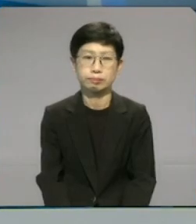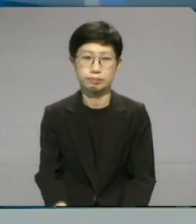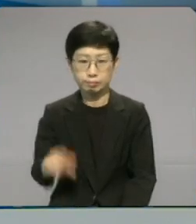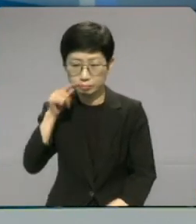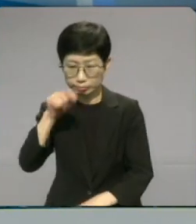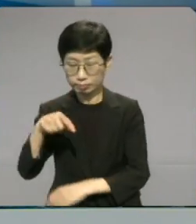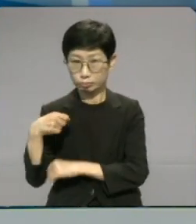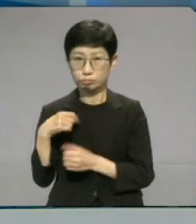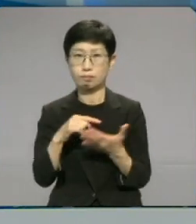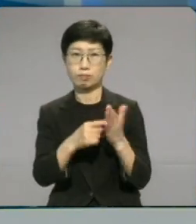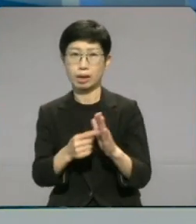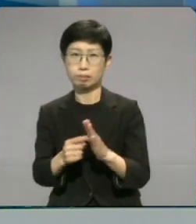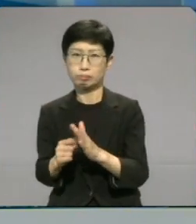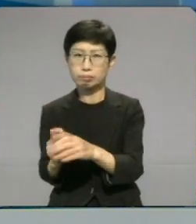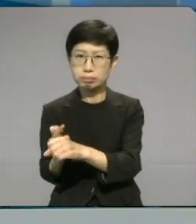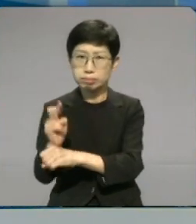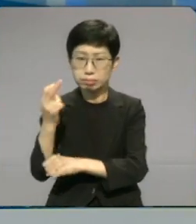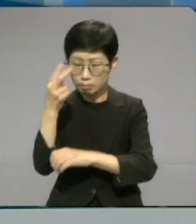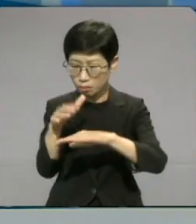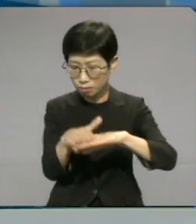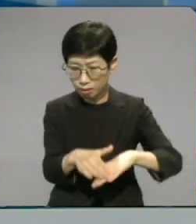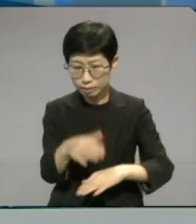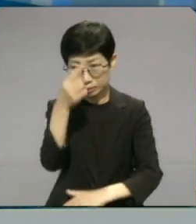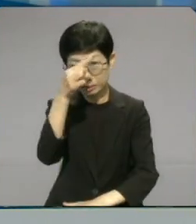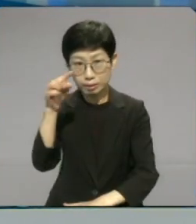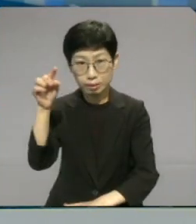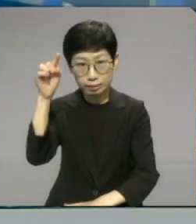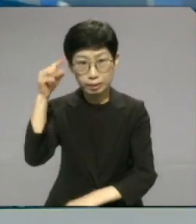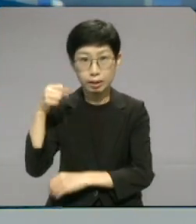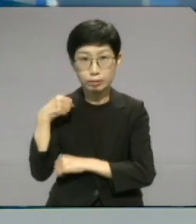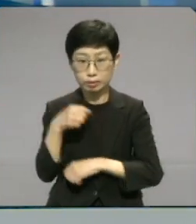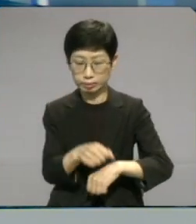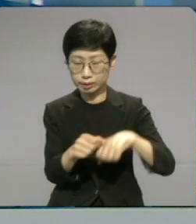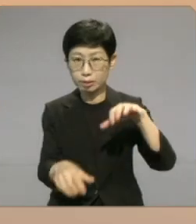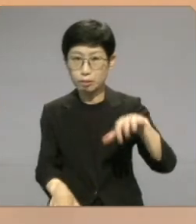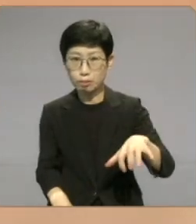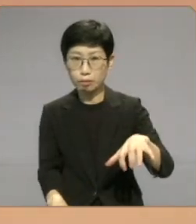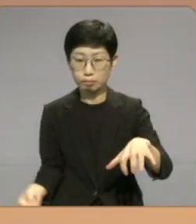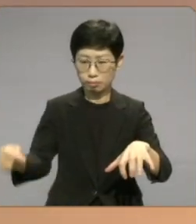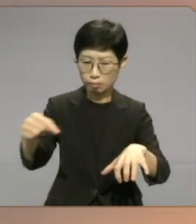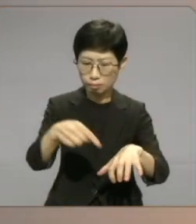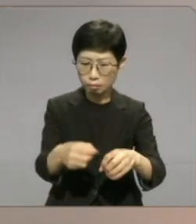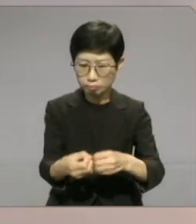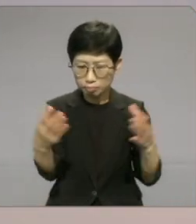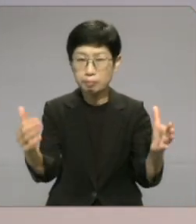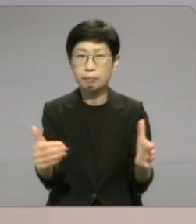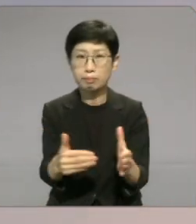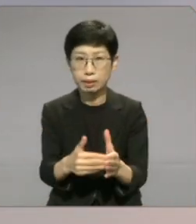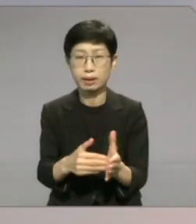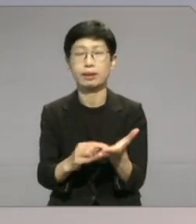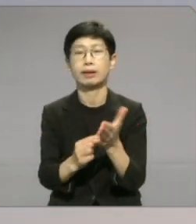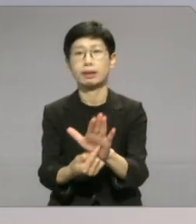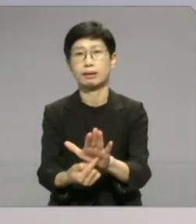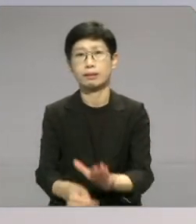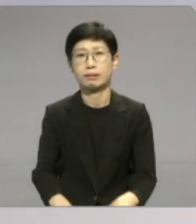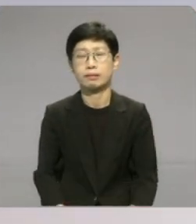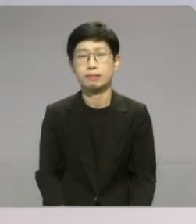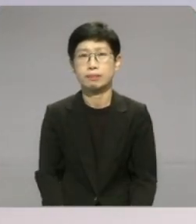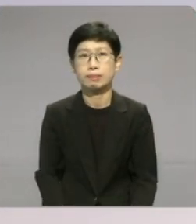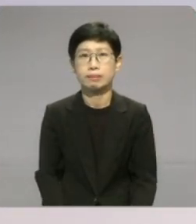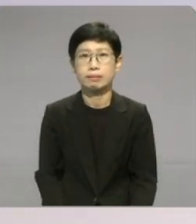우크라이나 군이 미사일 등을 보관하던 러시아의 군용 창고를 드론으로 파괴했다고 우크라이나 보안 당국이